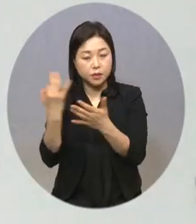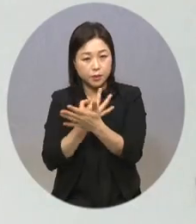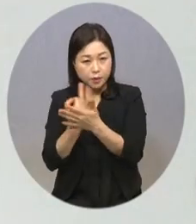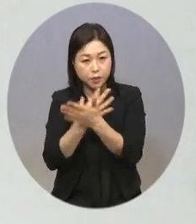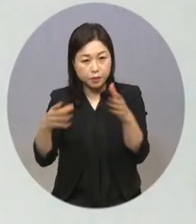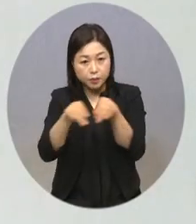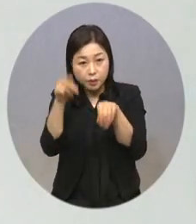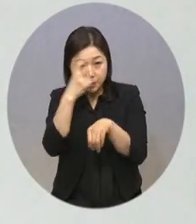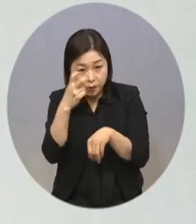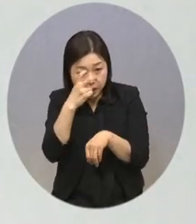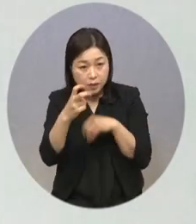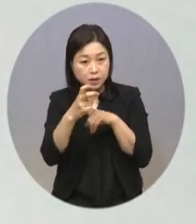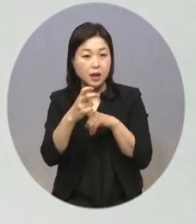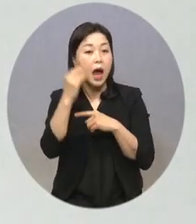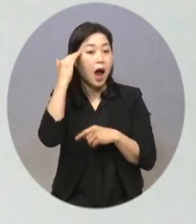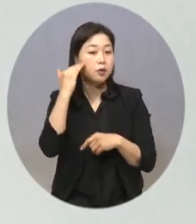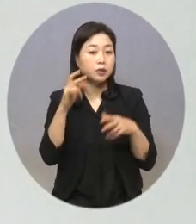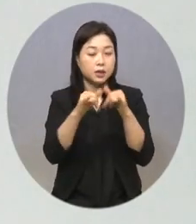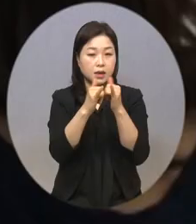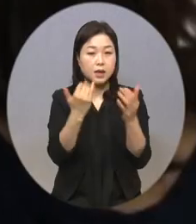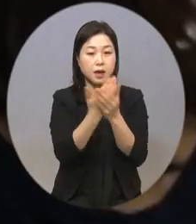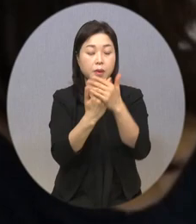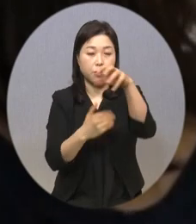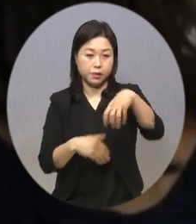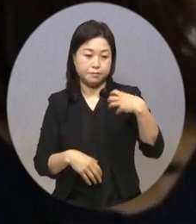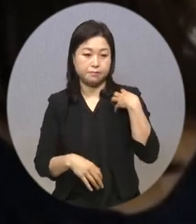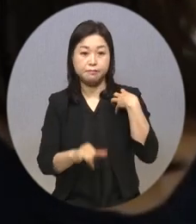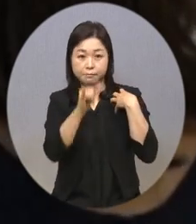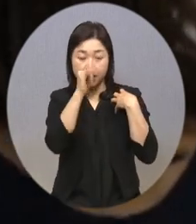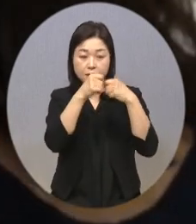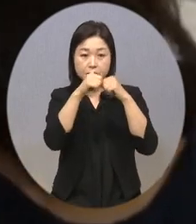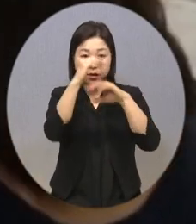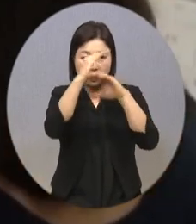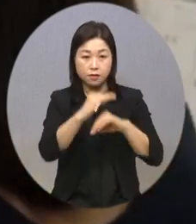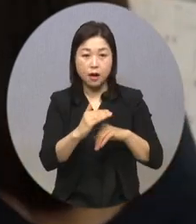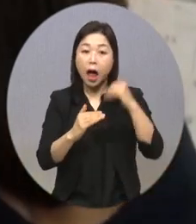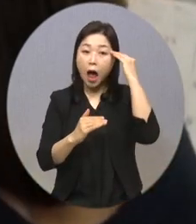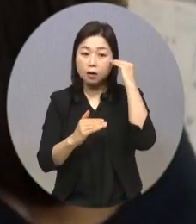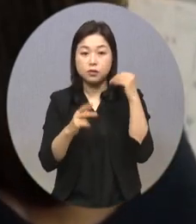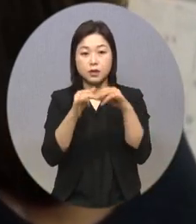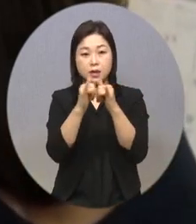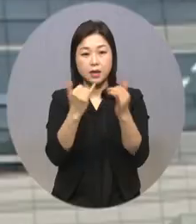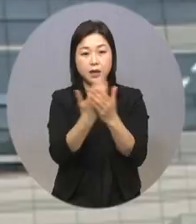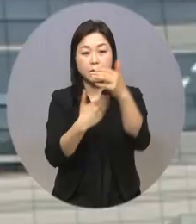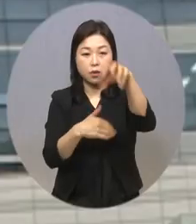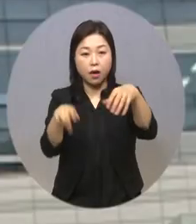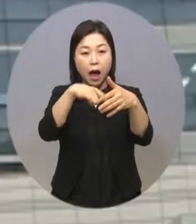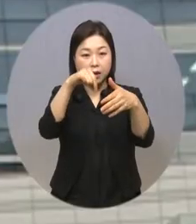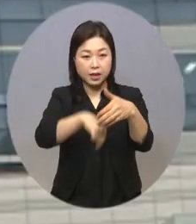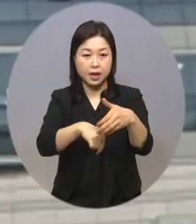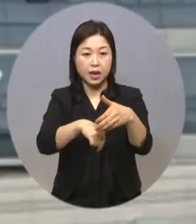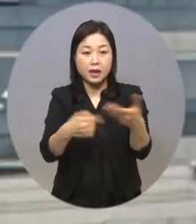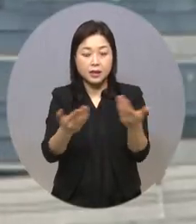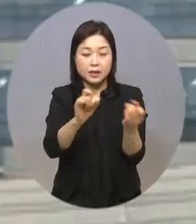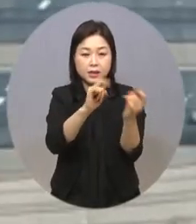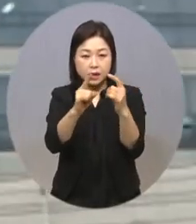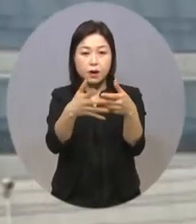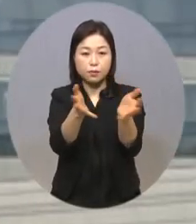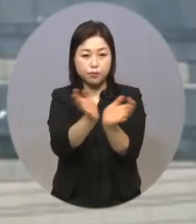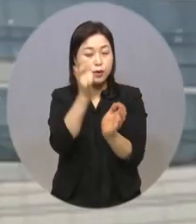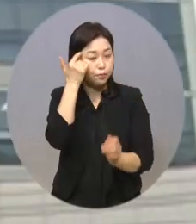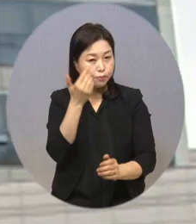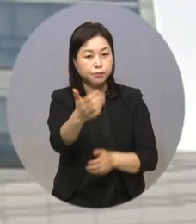시범사업은 한국장애인개발원에서 수행하고 있으며 자세한 내용은 한국장애인개발원 내 직업재활부로 문의하면